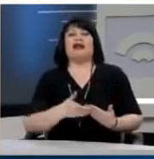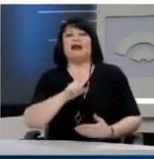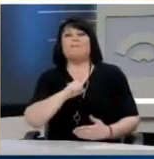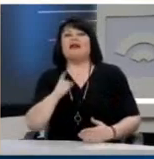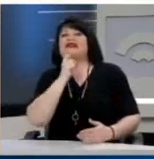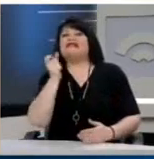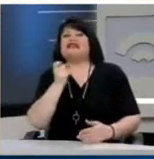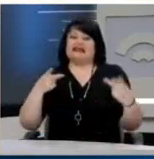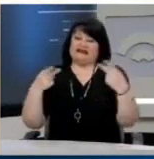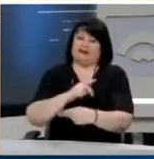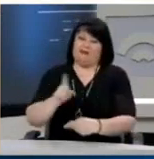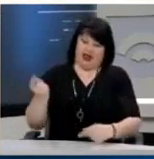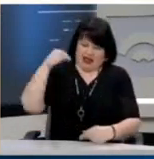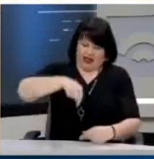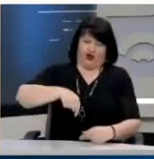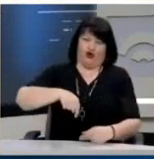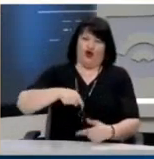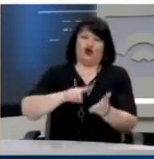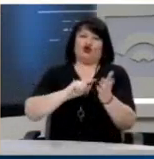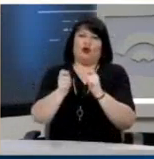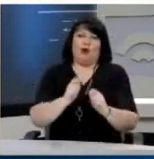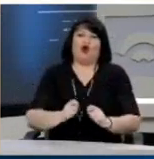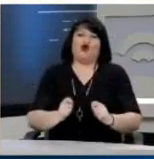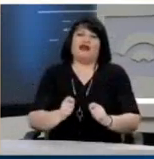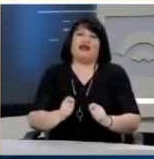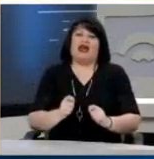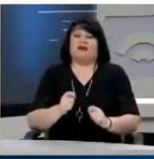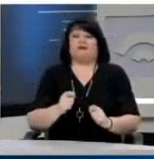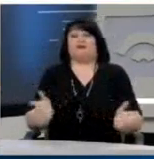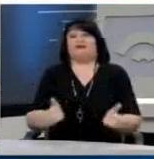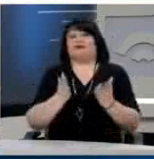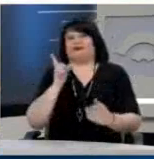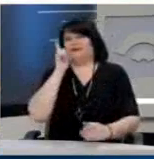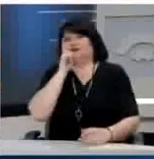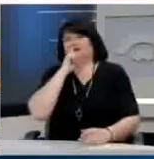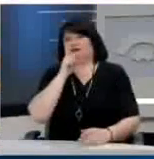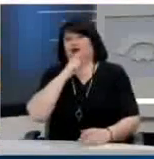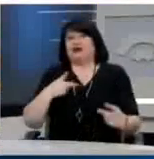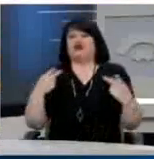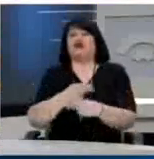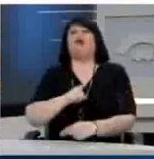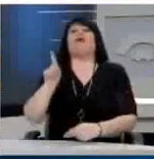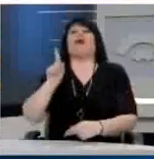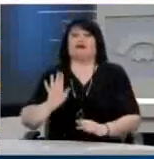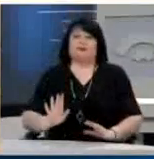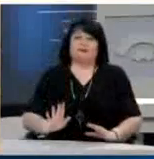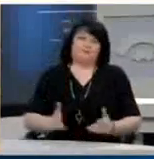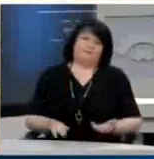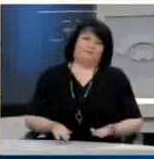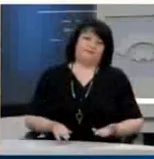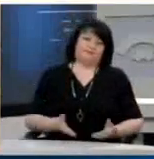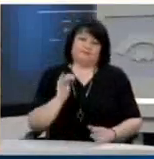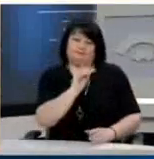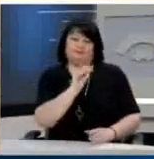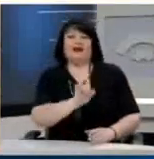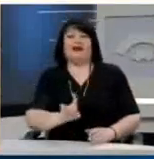να μην περικοπούν. Και ερχόσασταν στη Βουλή και καταθέτατε τροπολογίες, δήθεν ότι δεν θέλατε την περικοπή. Αλλά